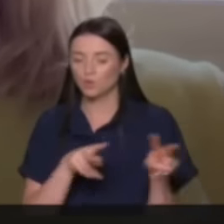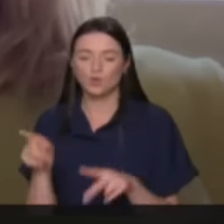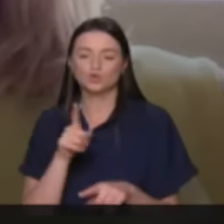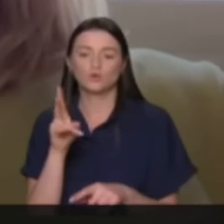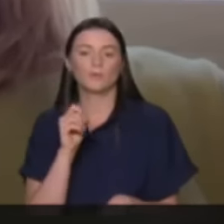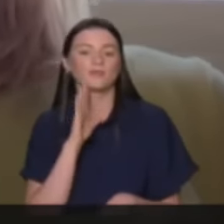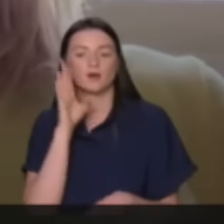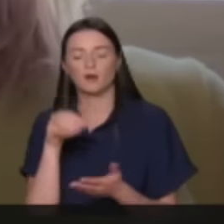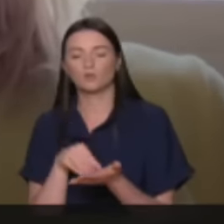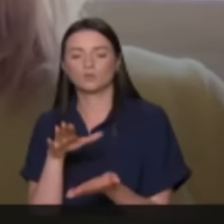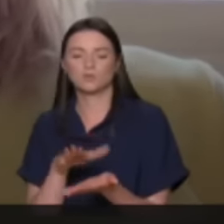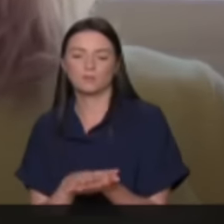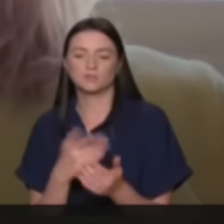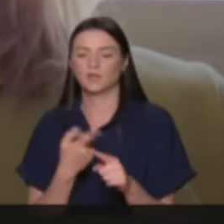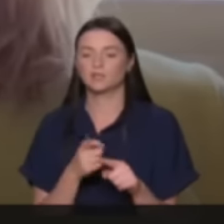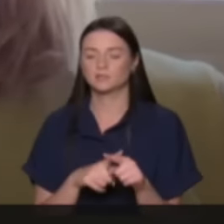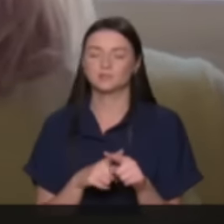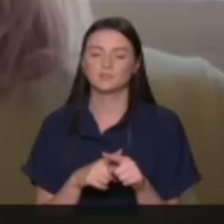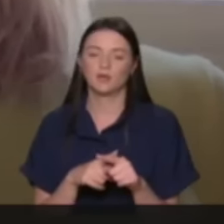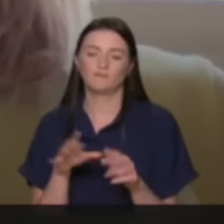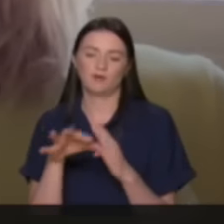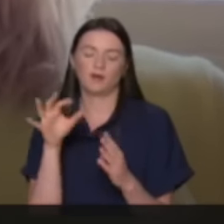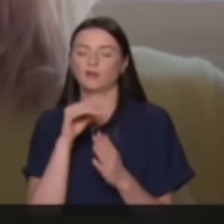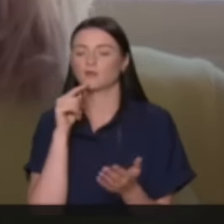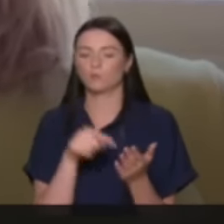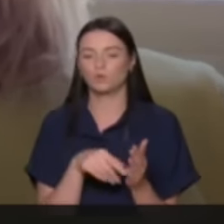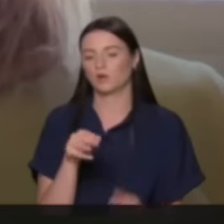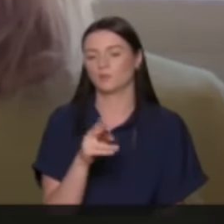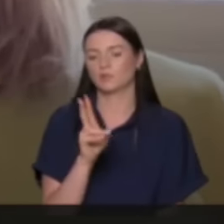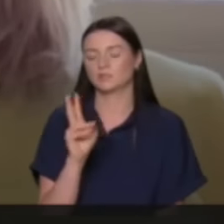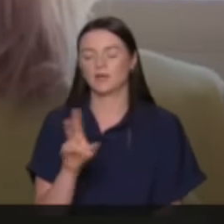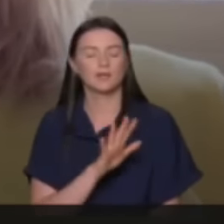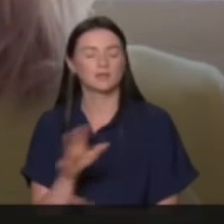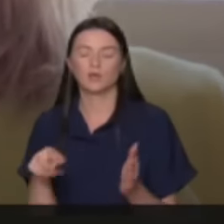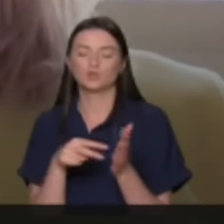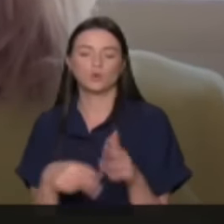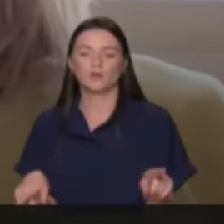ранок записатися. Це єдиний можливий варіант потрапити до ТЦК і не стояти на